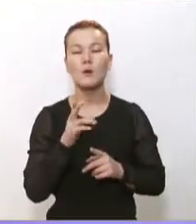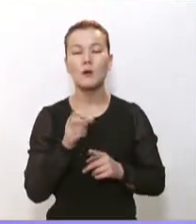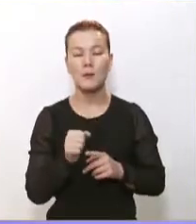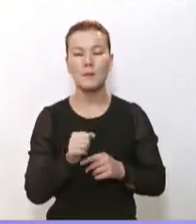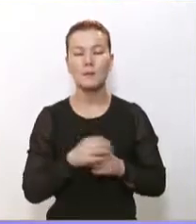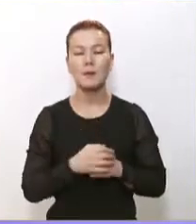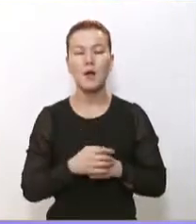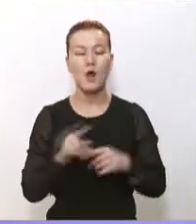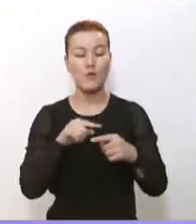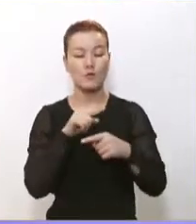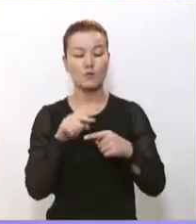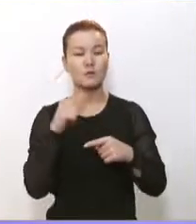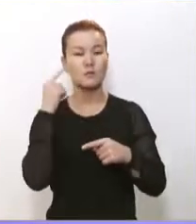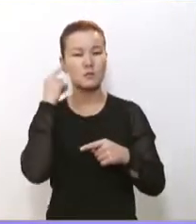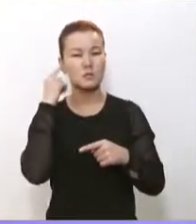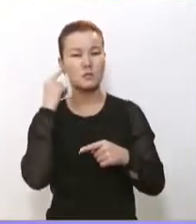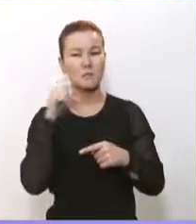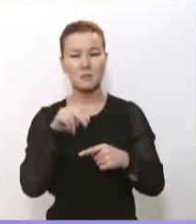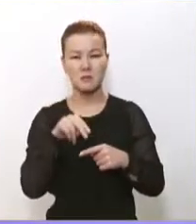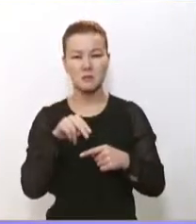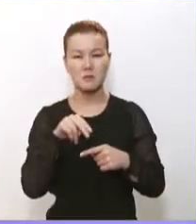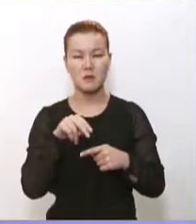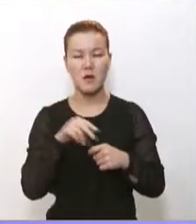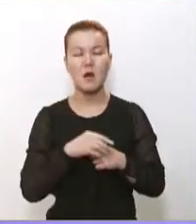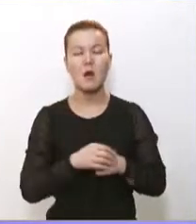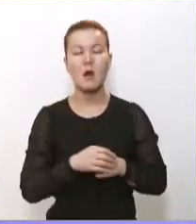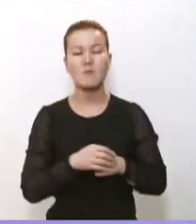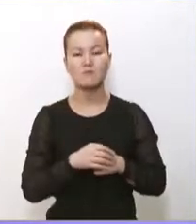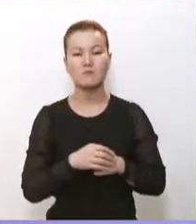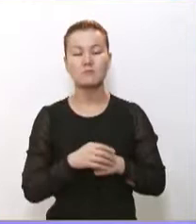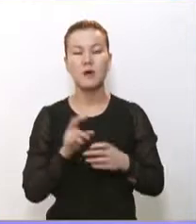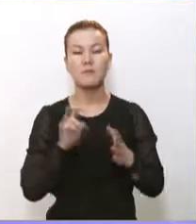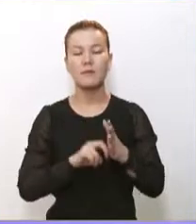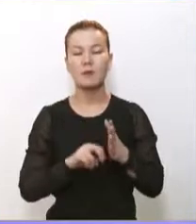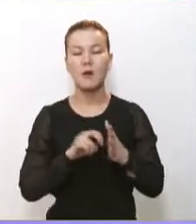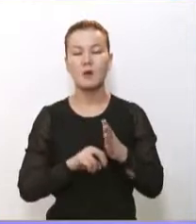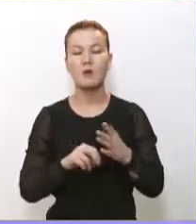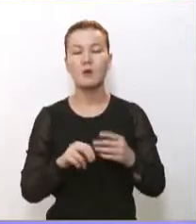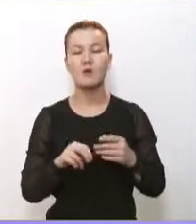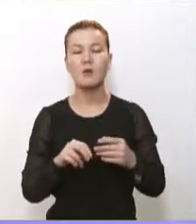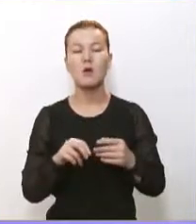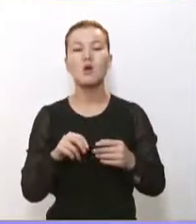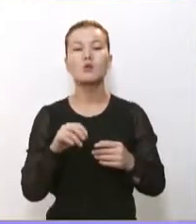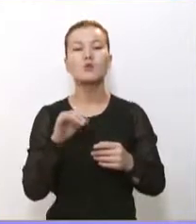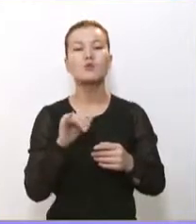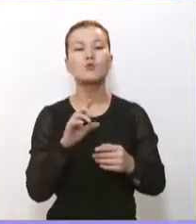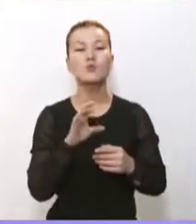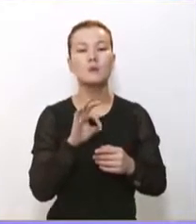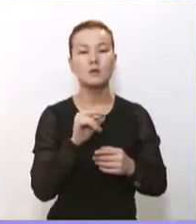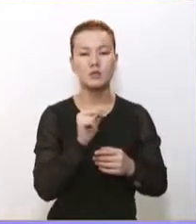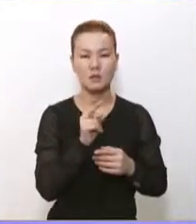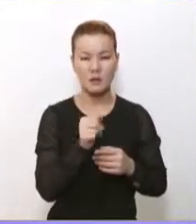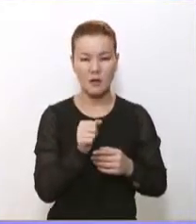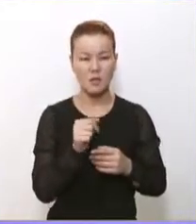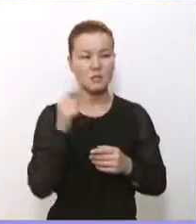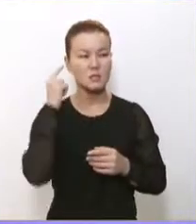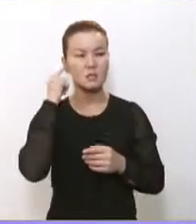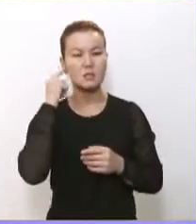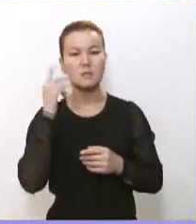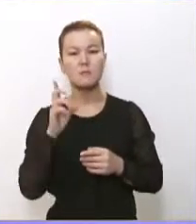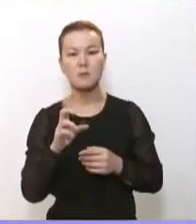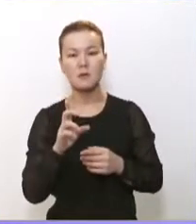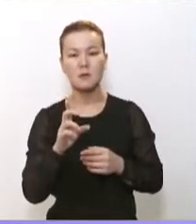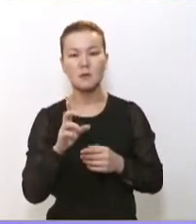В корне слышится звук «п». Проверяем. «Юбочка». Слышим звук